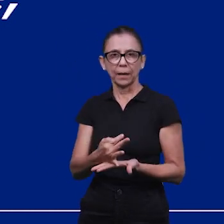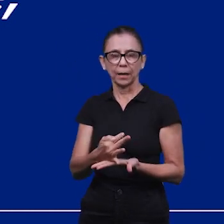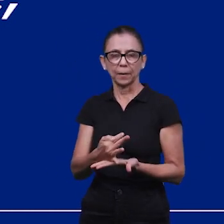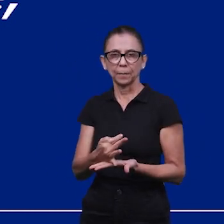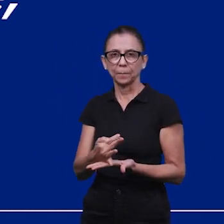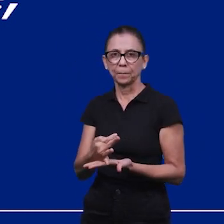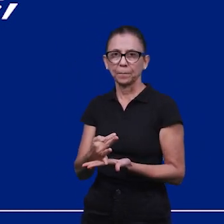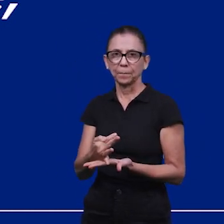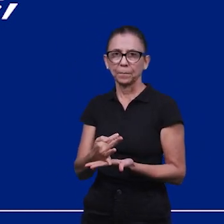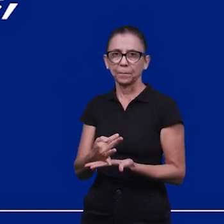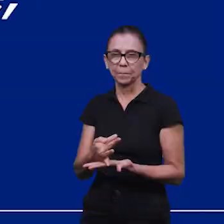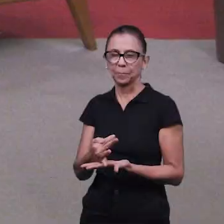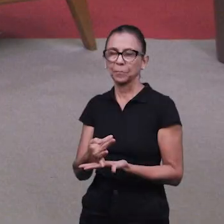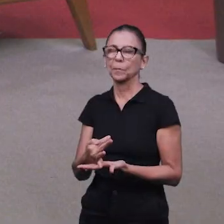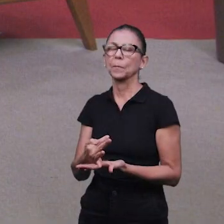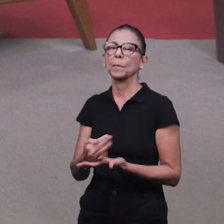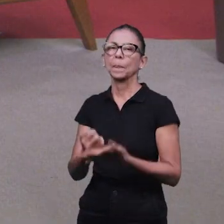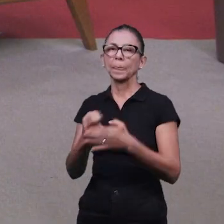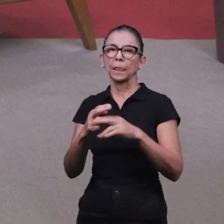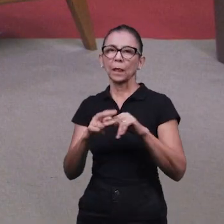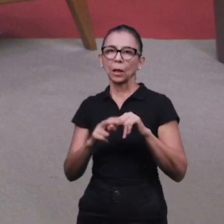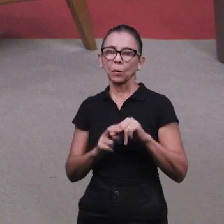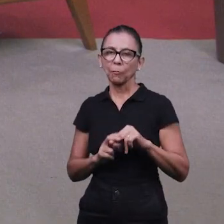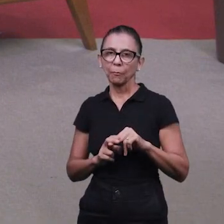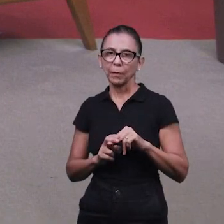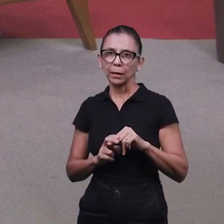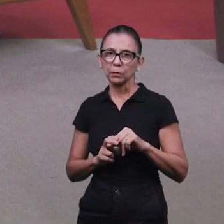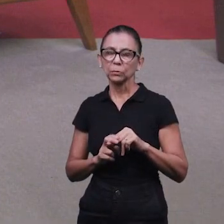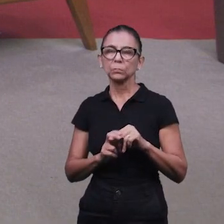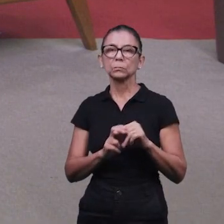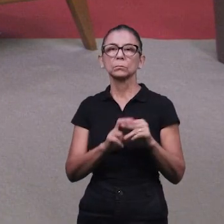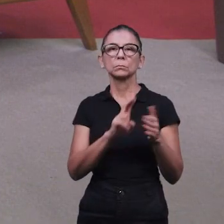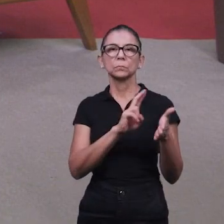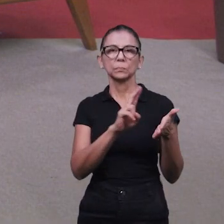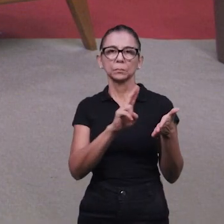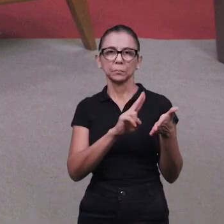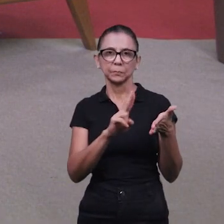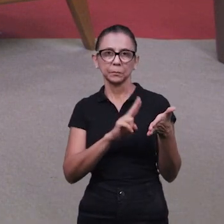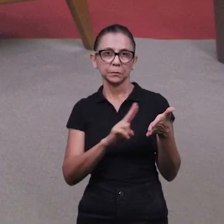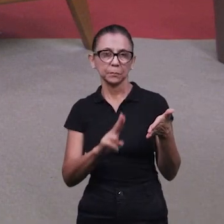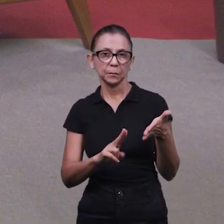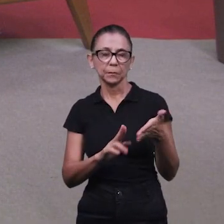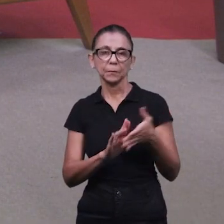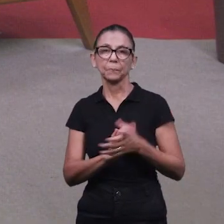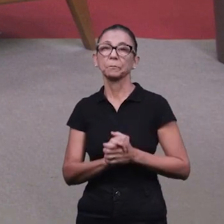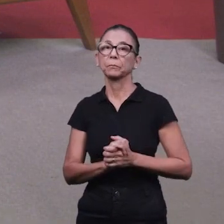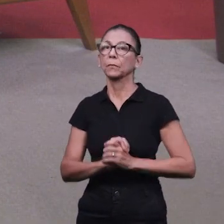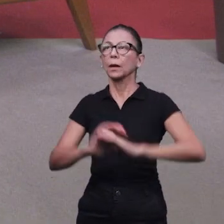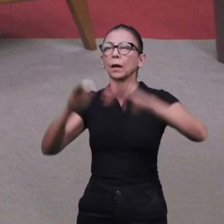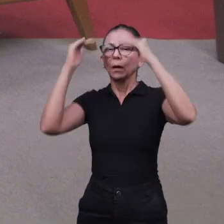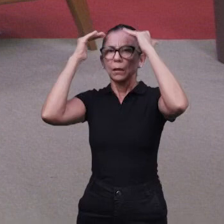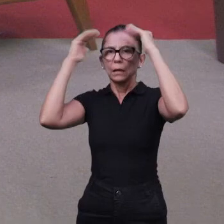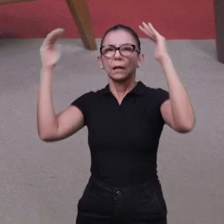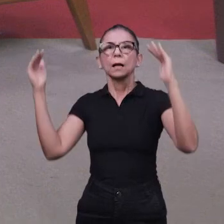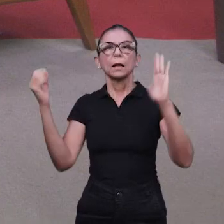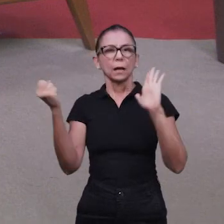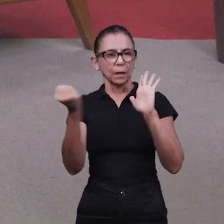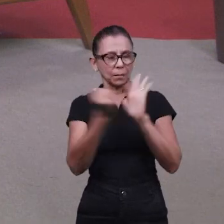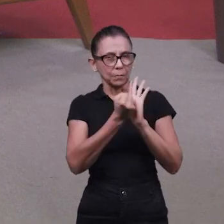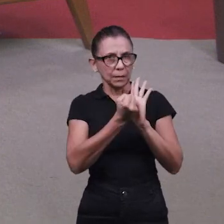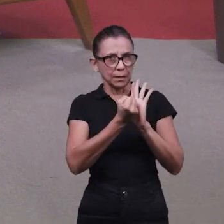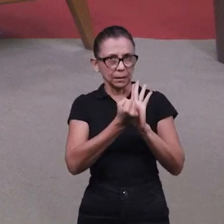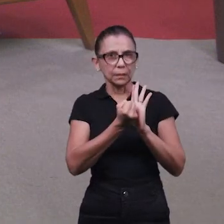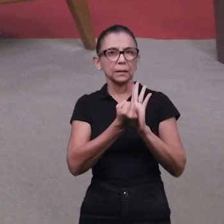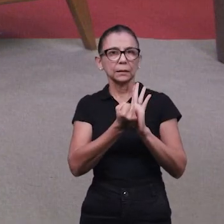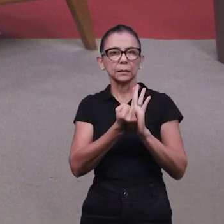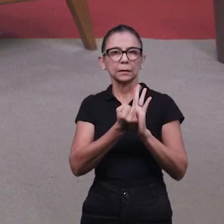entre tous les gens par son nom. Donc l'obéissance, en effet, c'est une marque dans la vie de celui